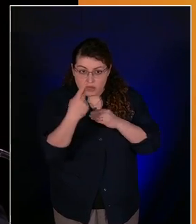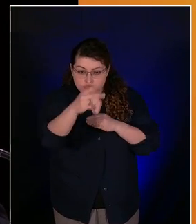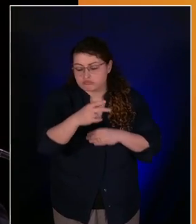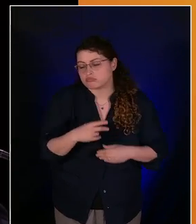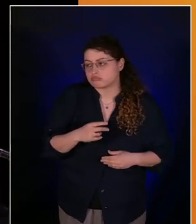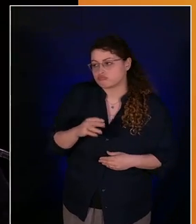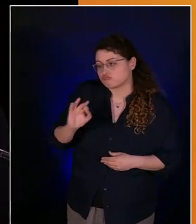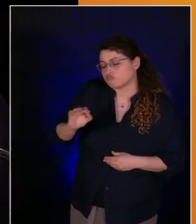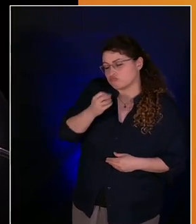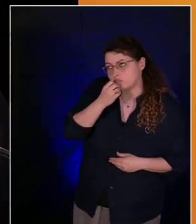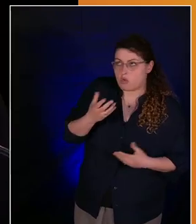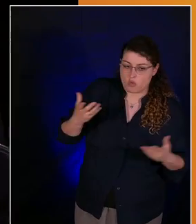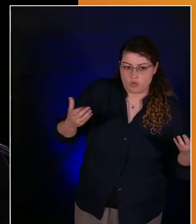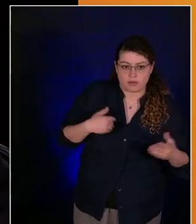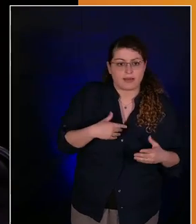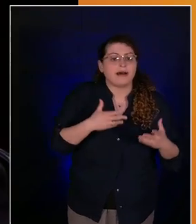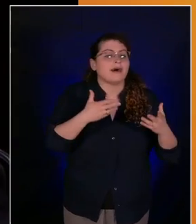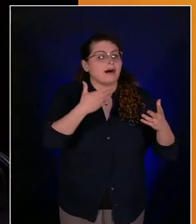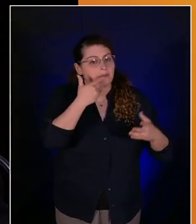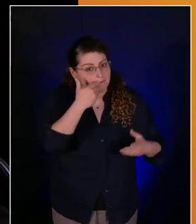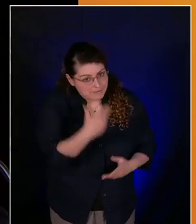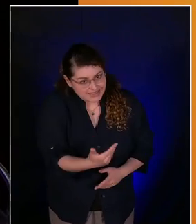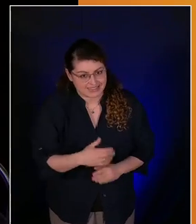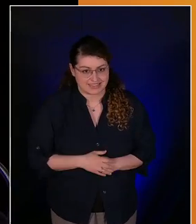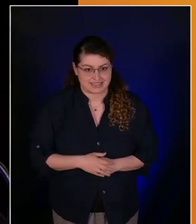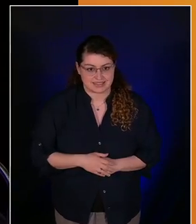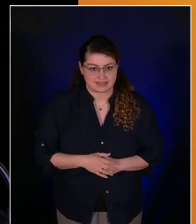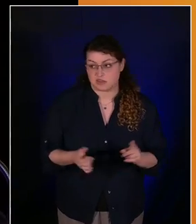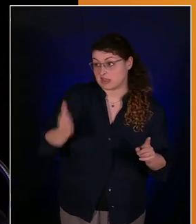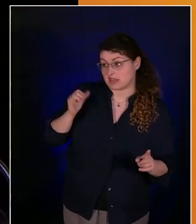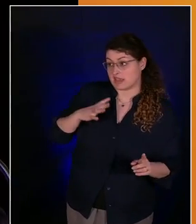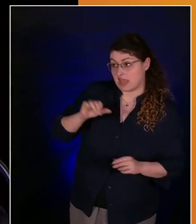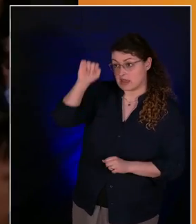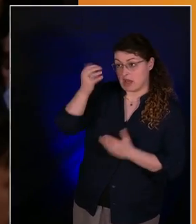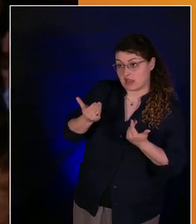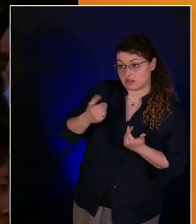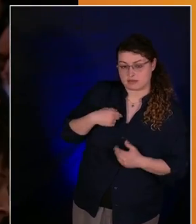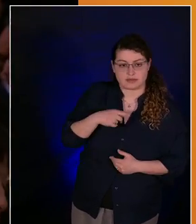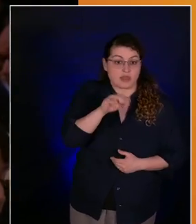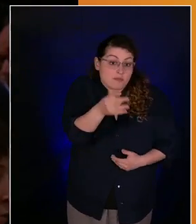bon ok merci il y a des camarades qui attendent et oui